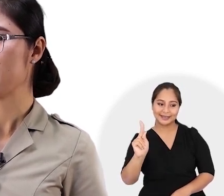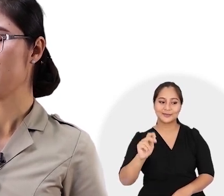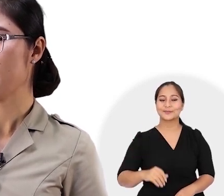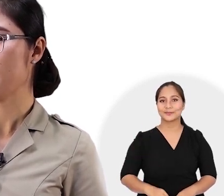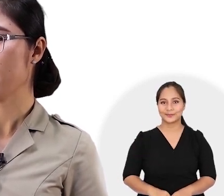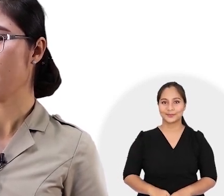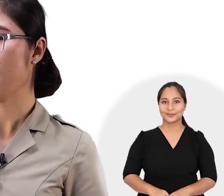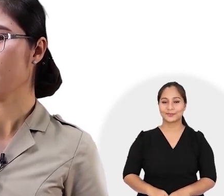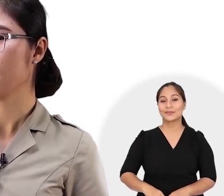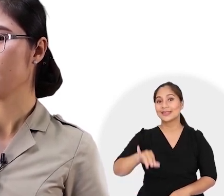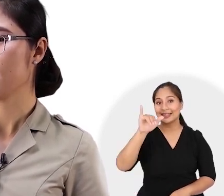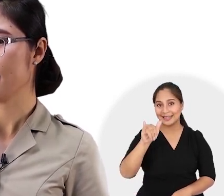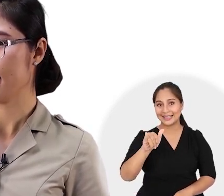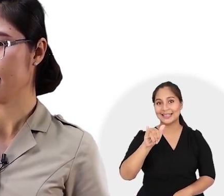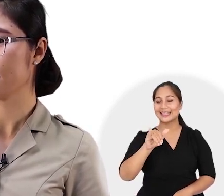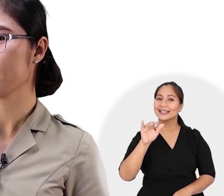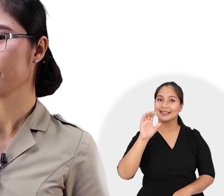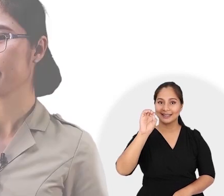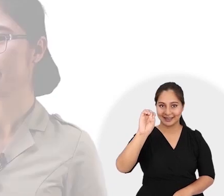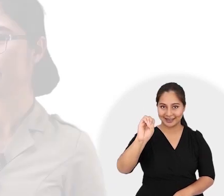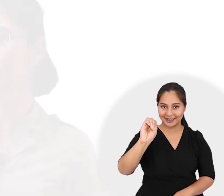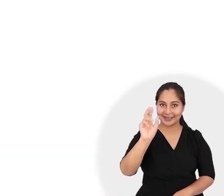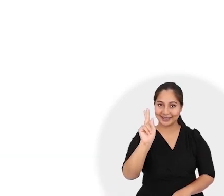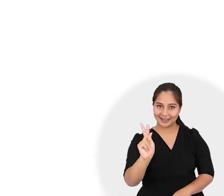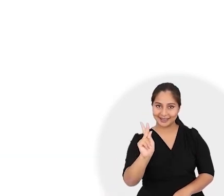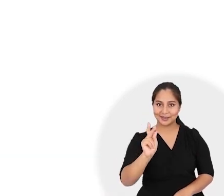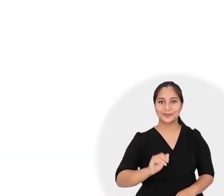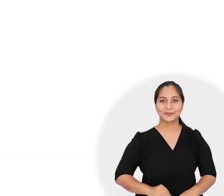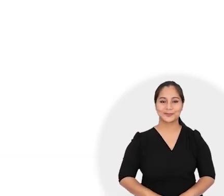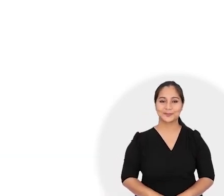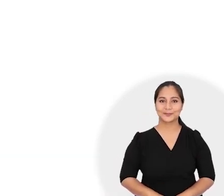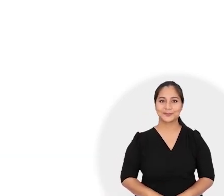และคำศัพท์นี้อ่านว่านิก